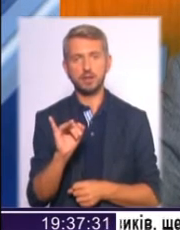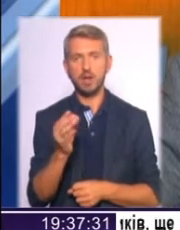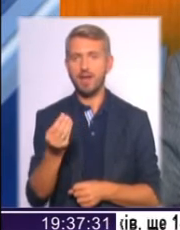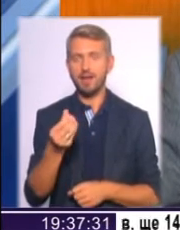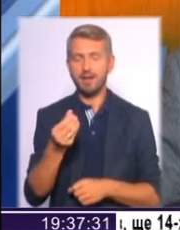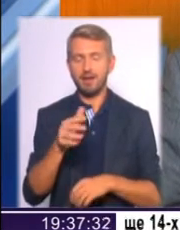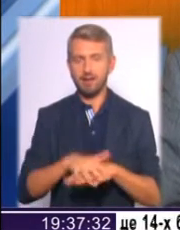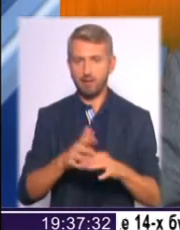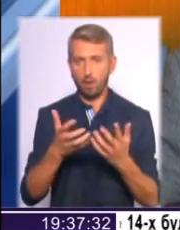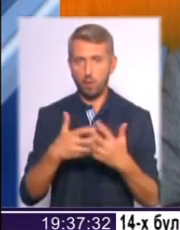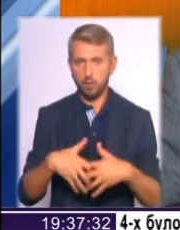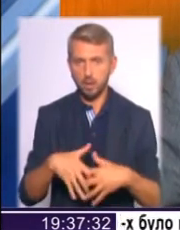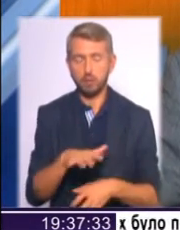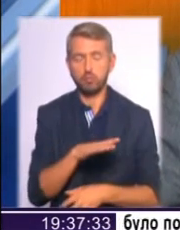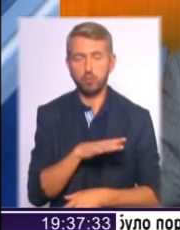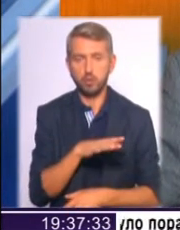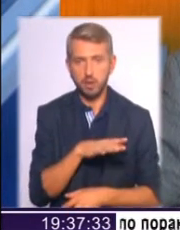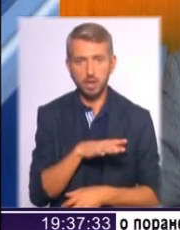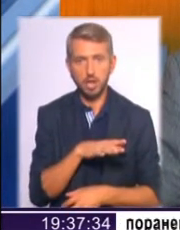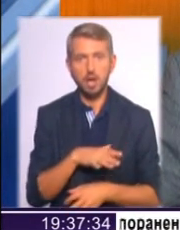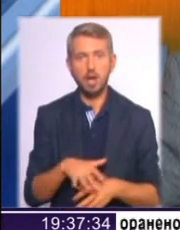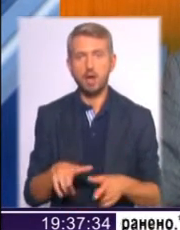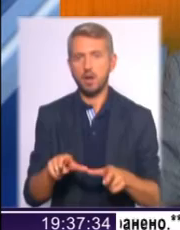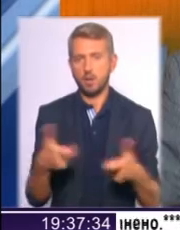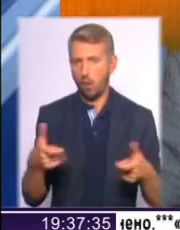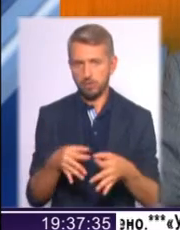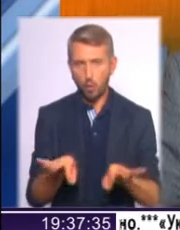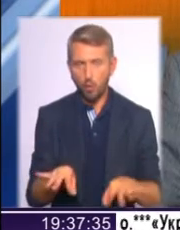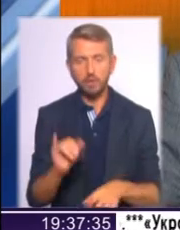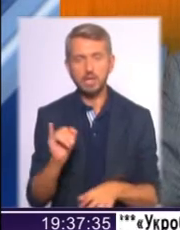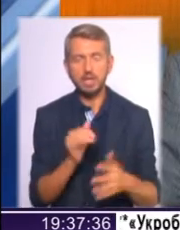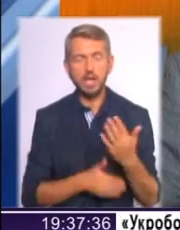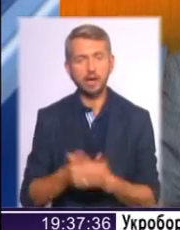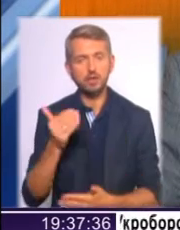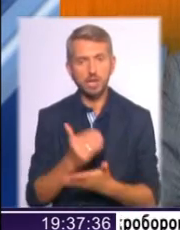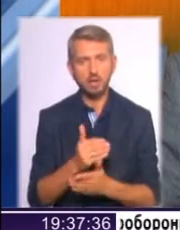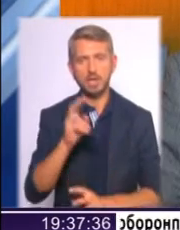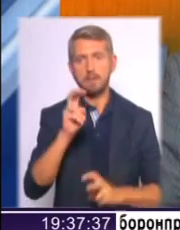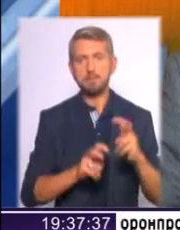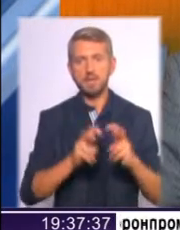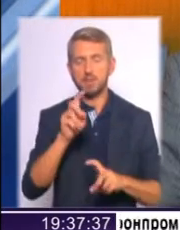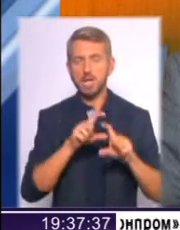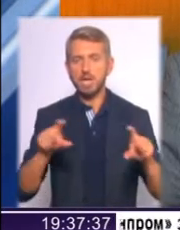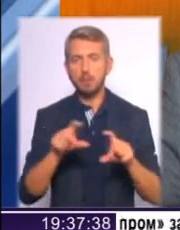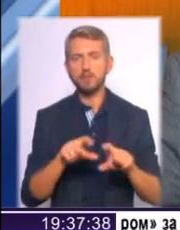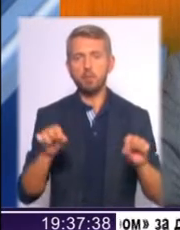рахунки були розблоковані і нарешті решт підприємства могли